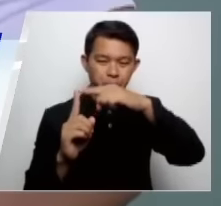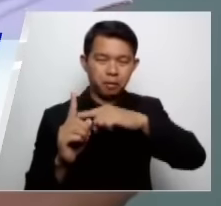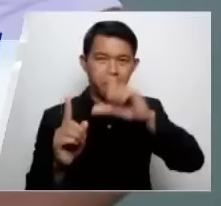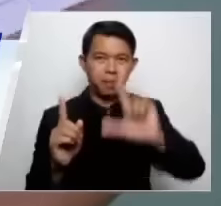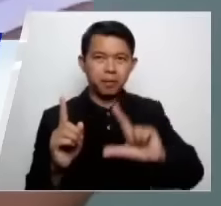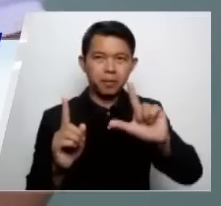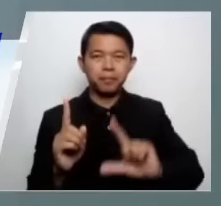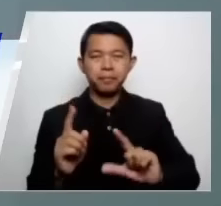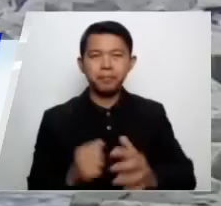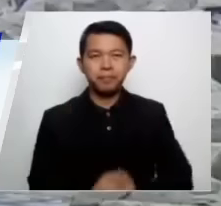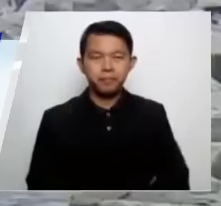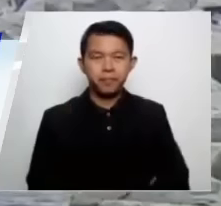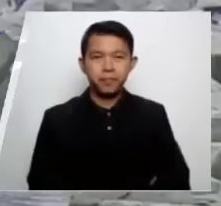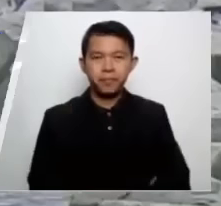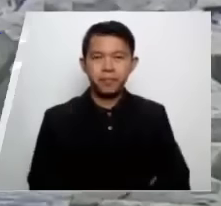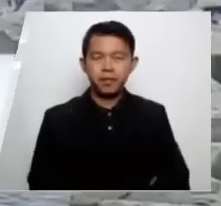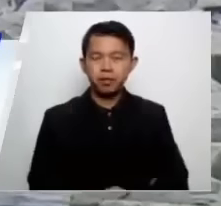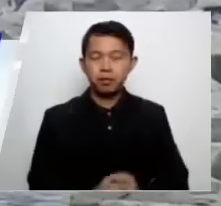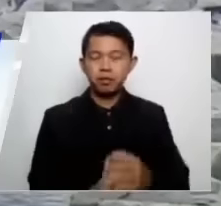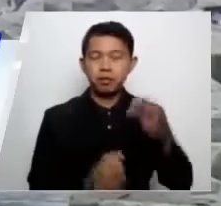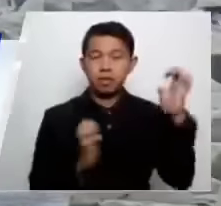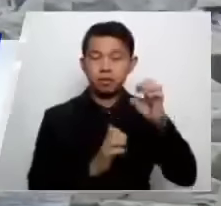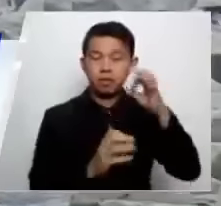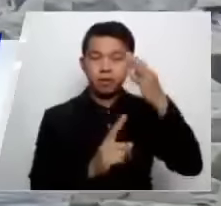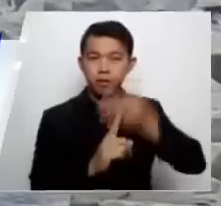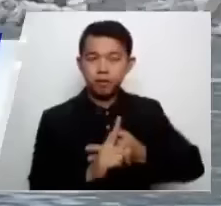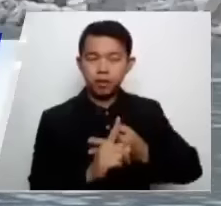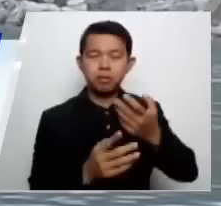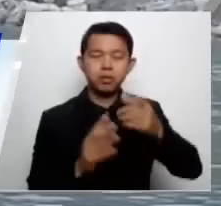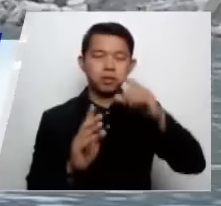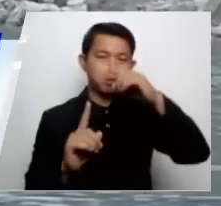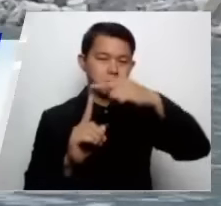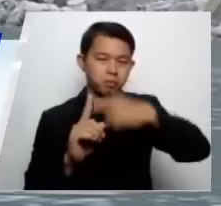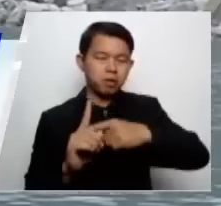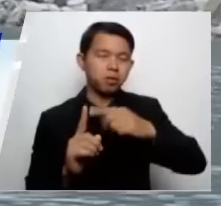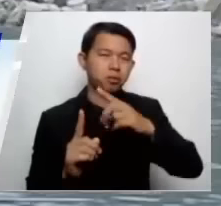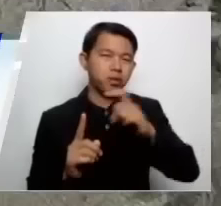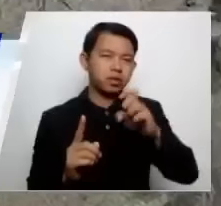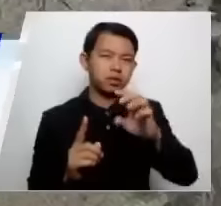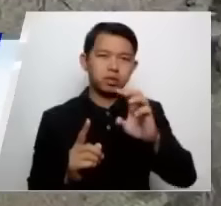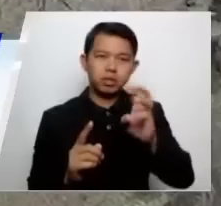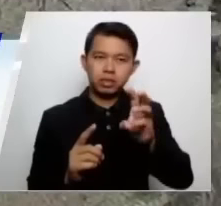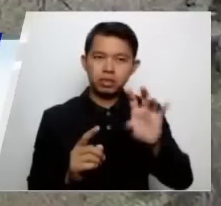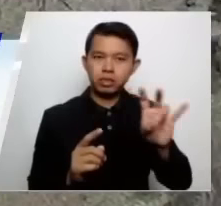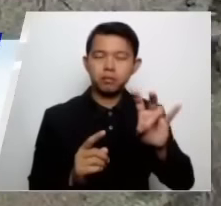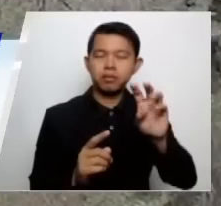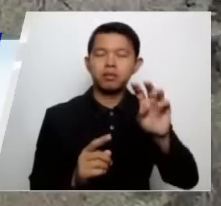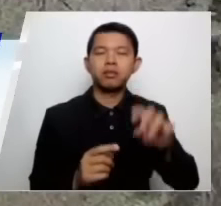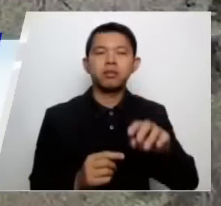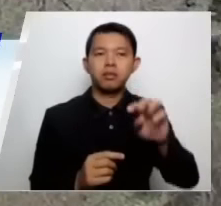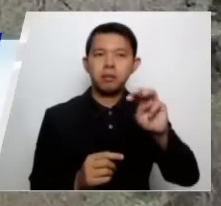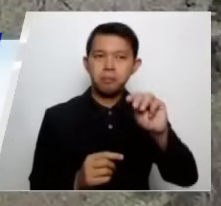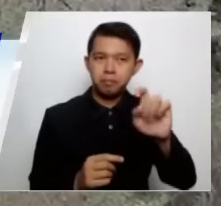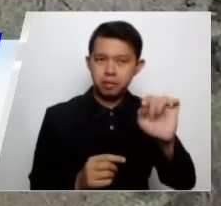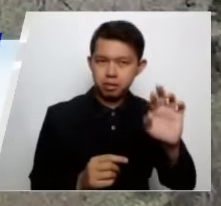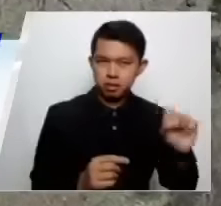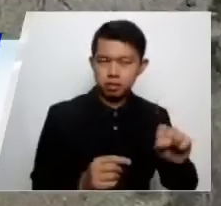Pebrero, posibleng bumaba sa 197.60 meters ang level ng tubig sa Angat na malapit sa low level nitong